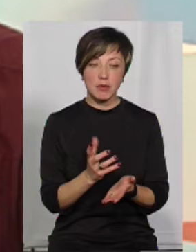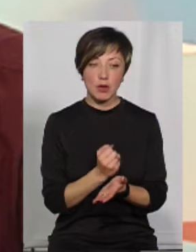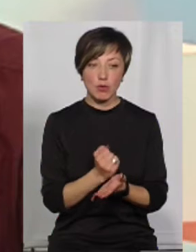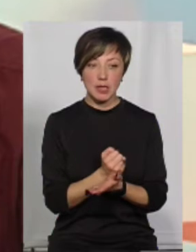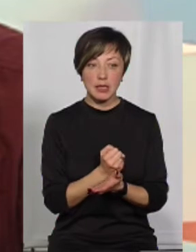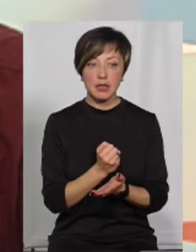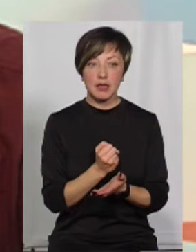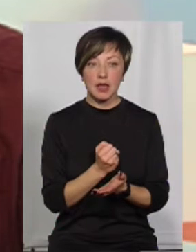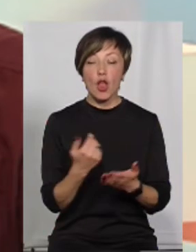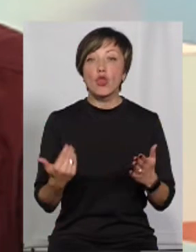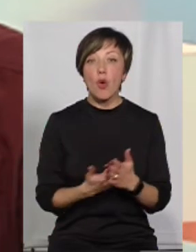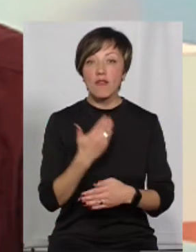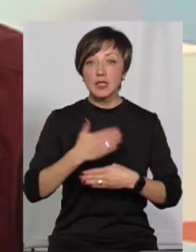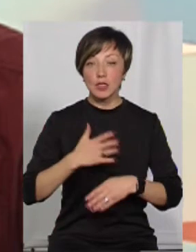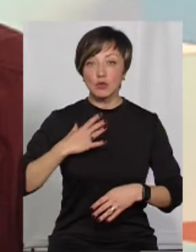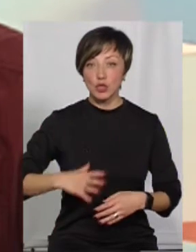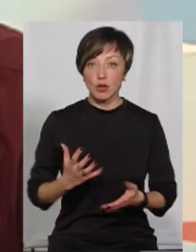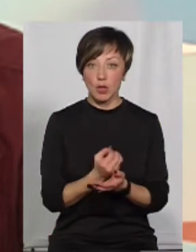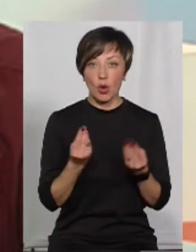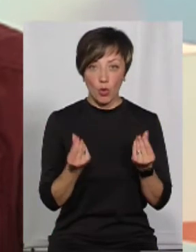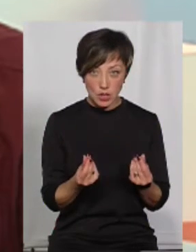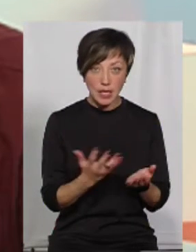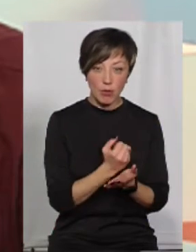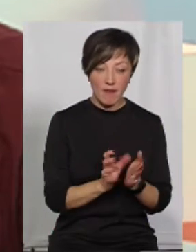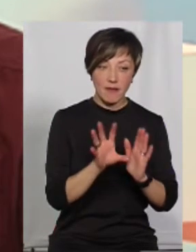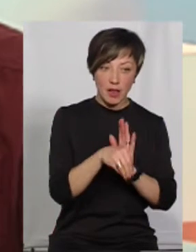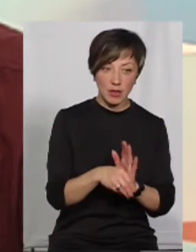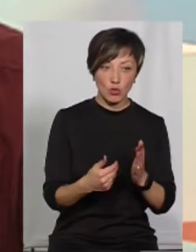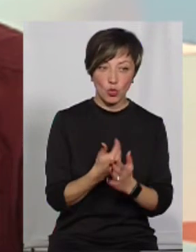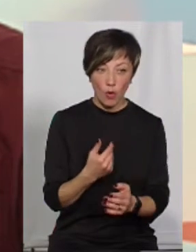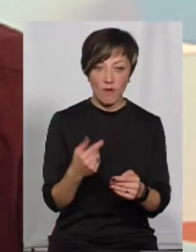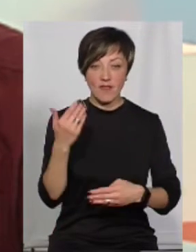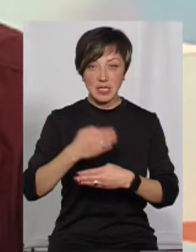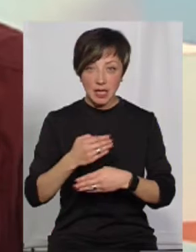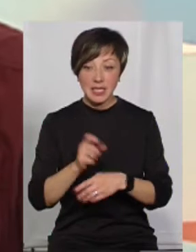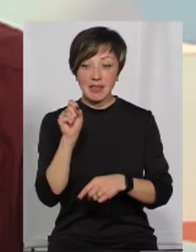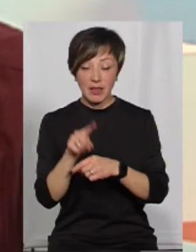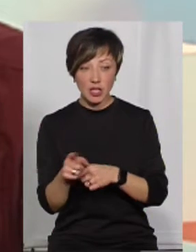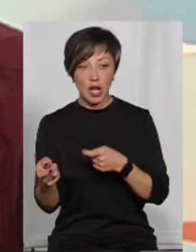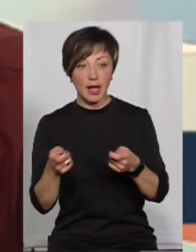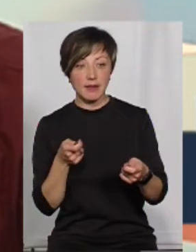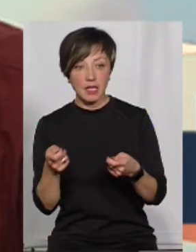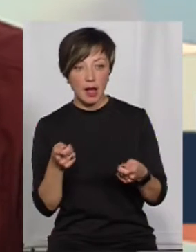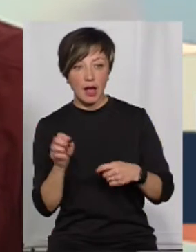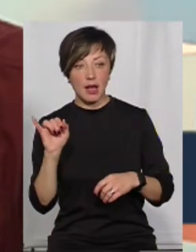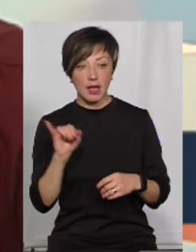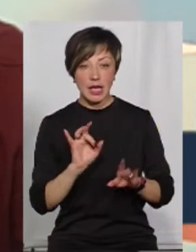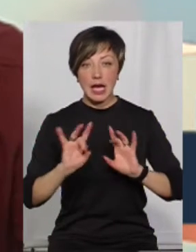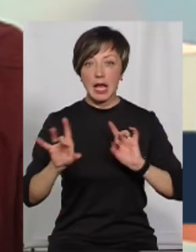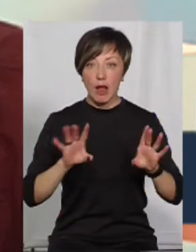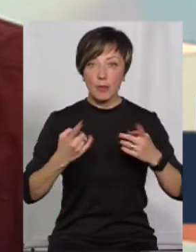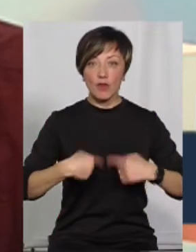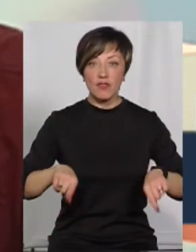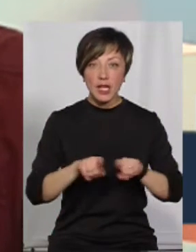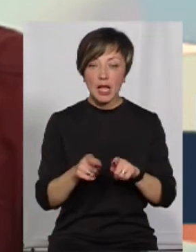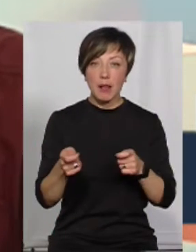заробити, ми на нову виставу змушені заробити кошти. Ми їх заробляємо, вкладаємо в новий продукт, і задача вже керівника і рекламного